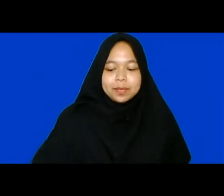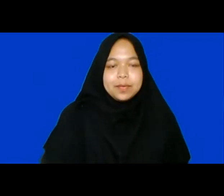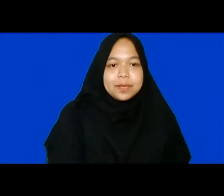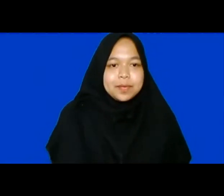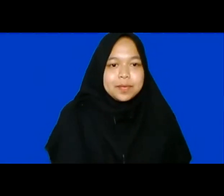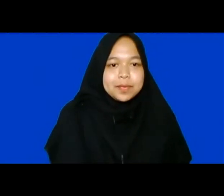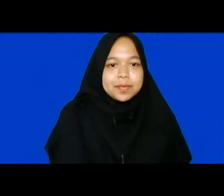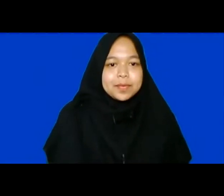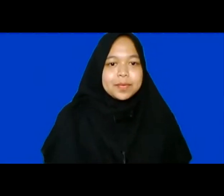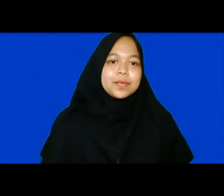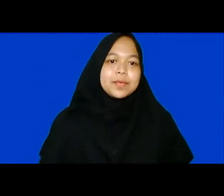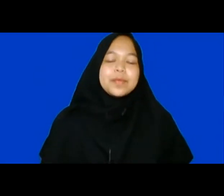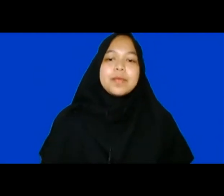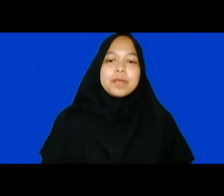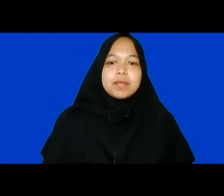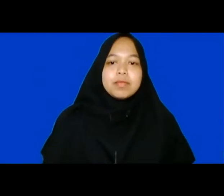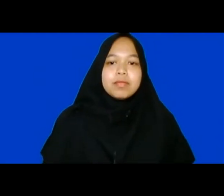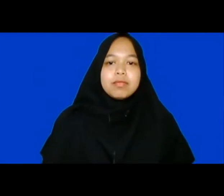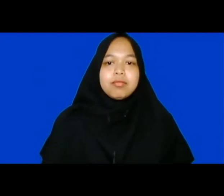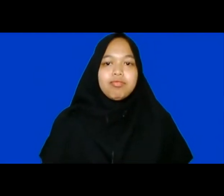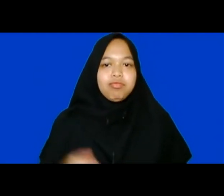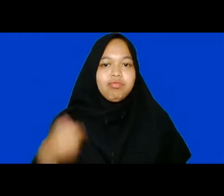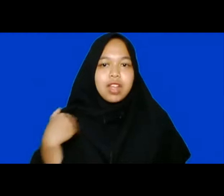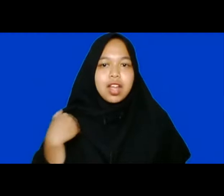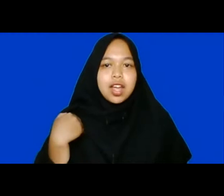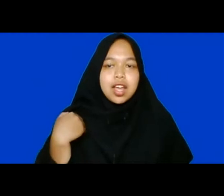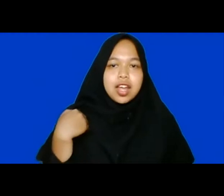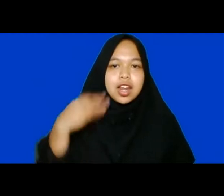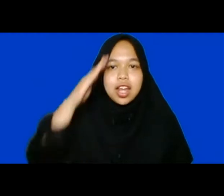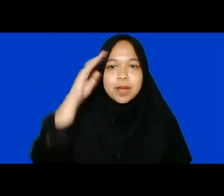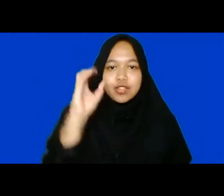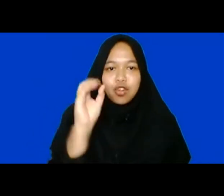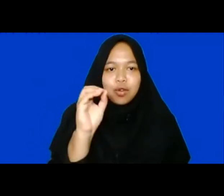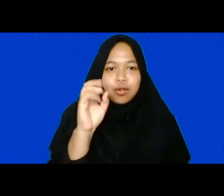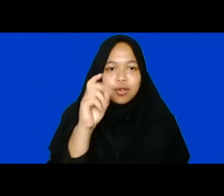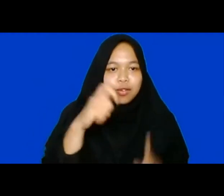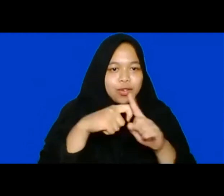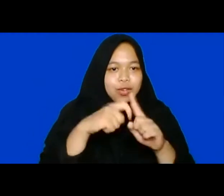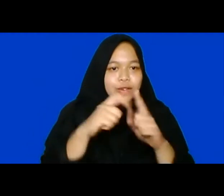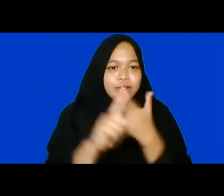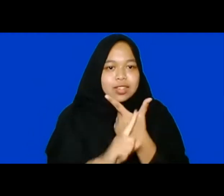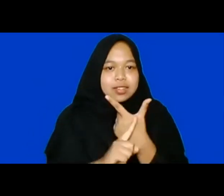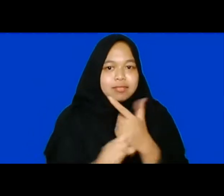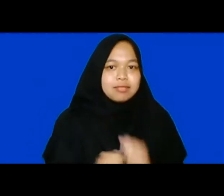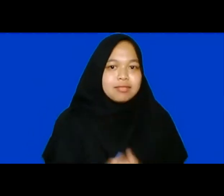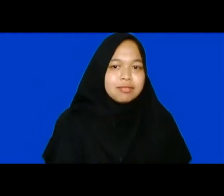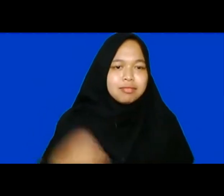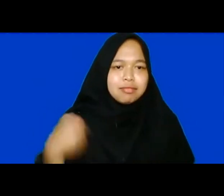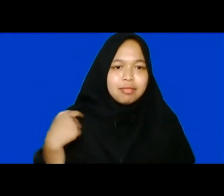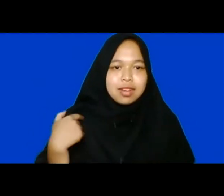Ini ada Mas Oki Ray Montana, Monta ya, bukan Montana tapi Monta, saya tadi buka-buka di internet